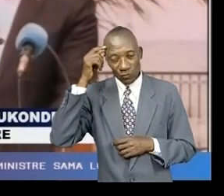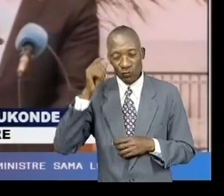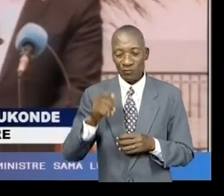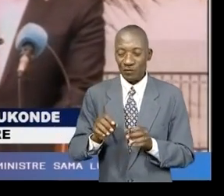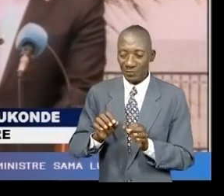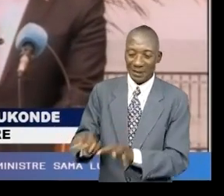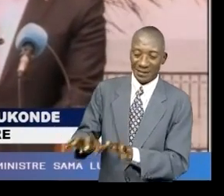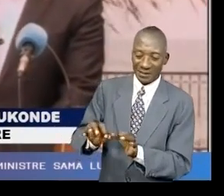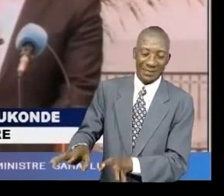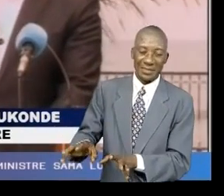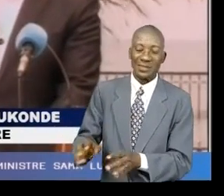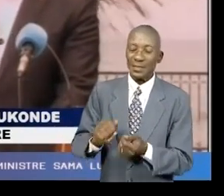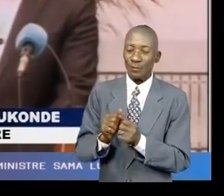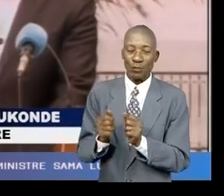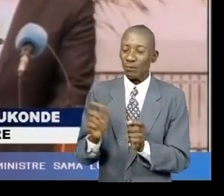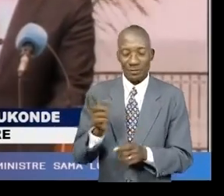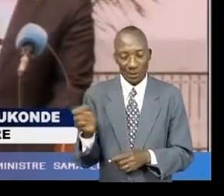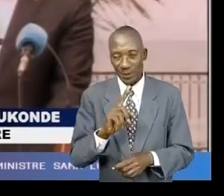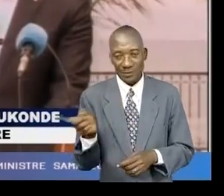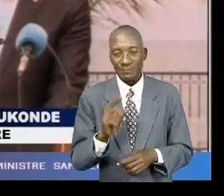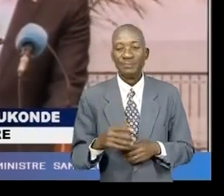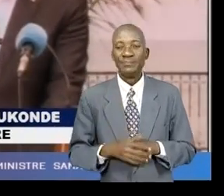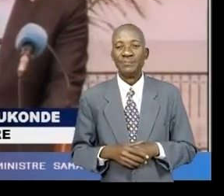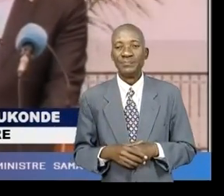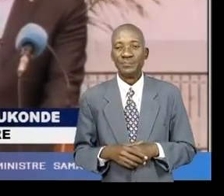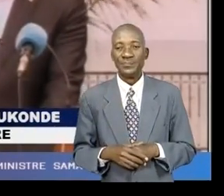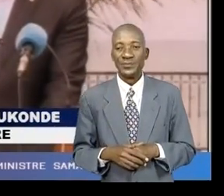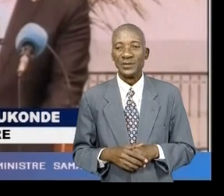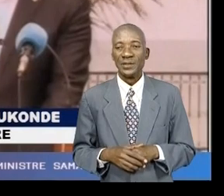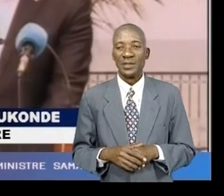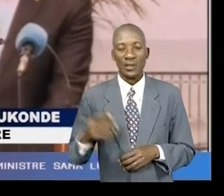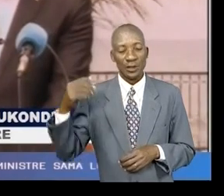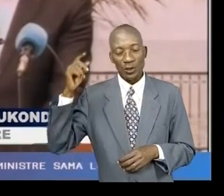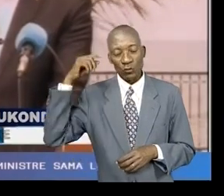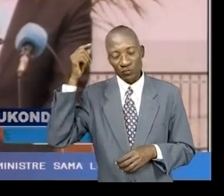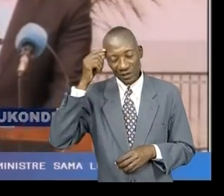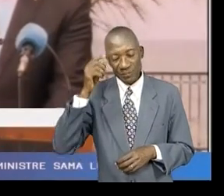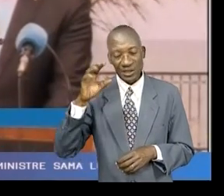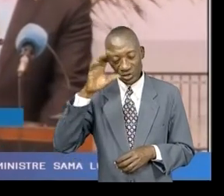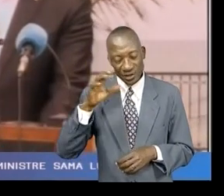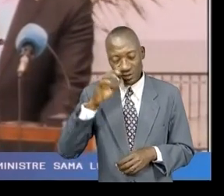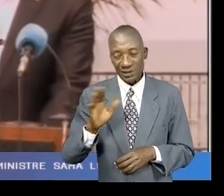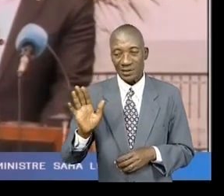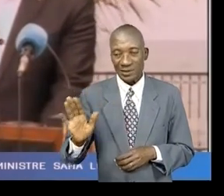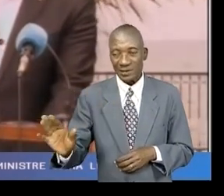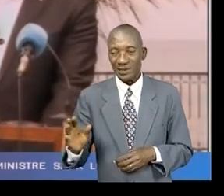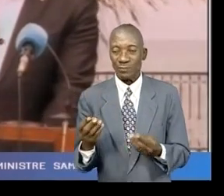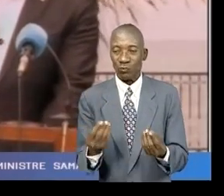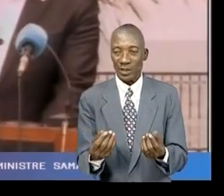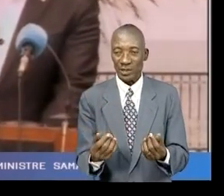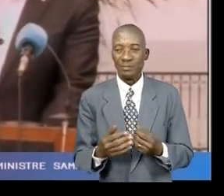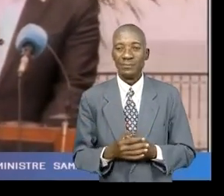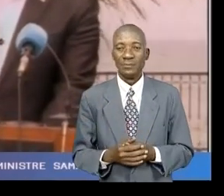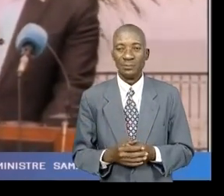détail, ni lésiner sur les moyens pour à la fois assurer